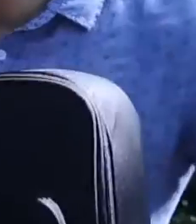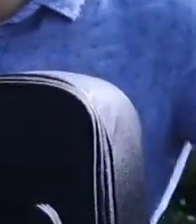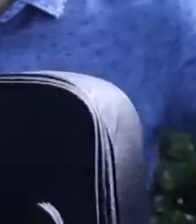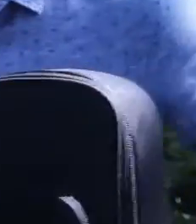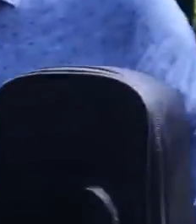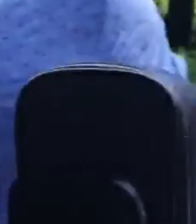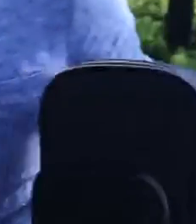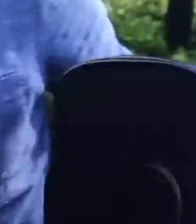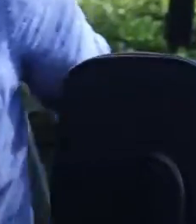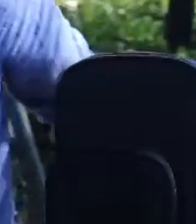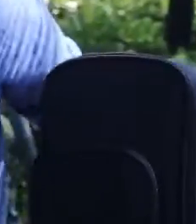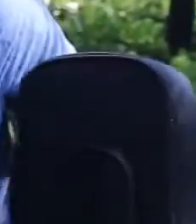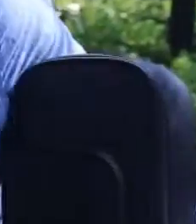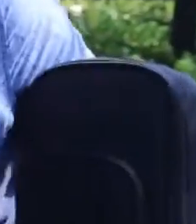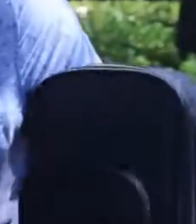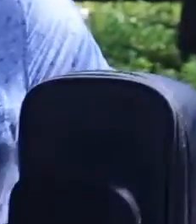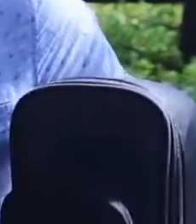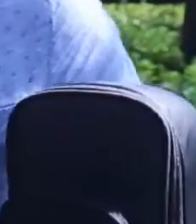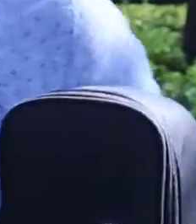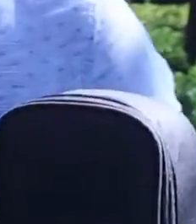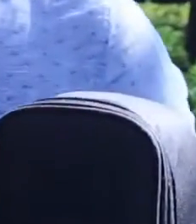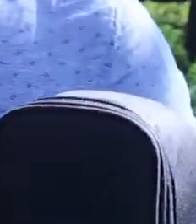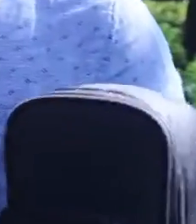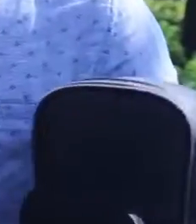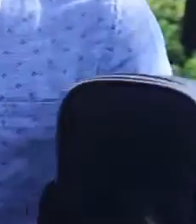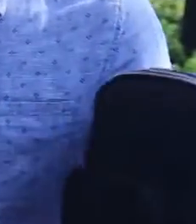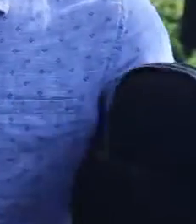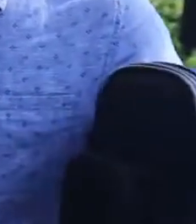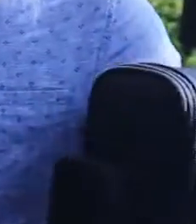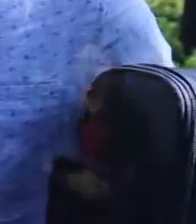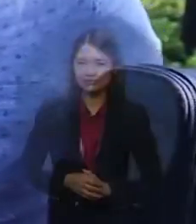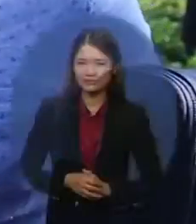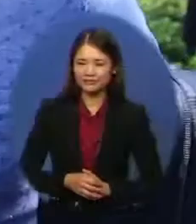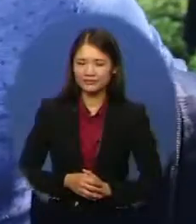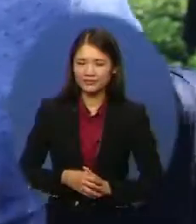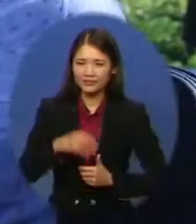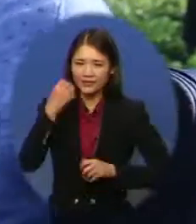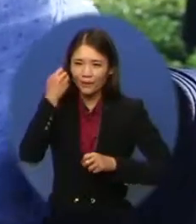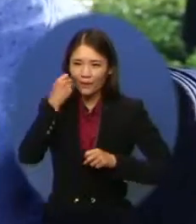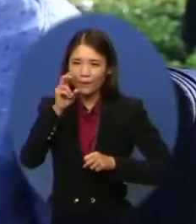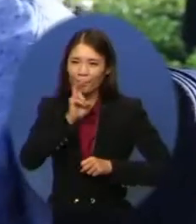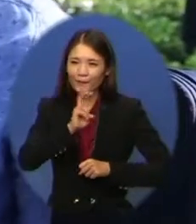잠시만요. 안녕하세요. 네, 안녕하세요. 네. 아까 공연 보여주셨는데